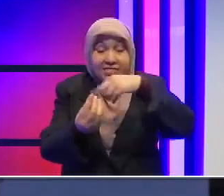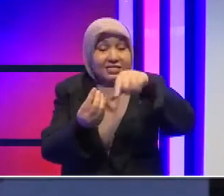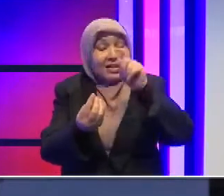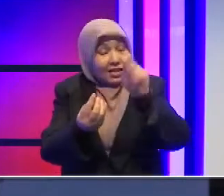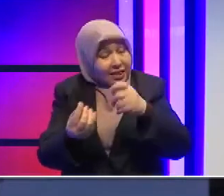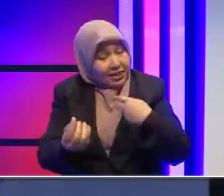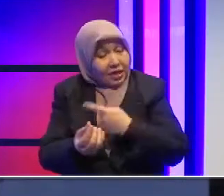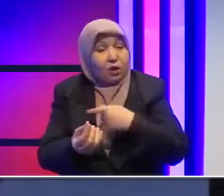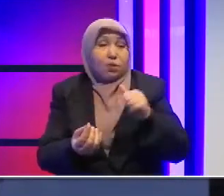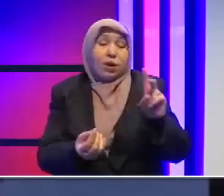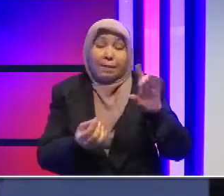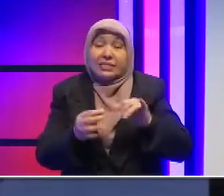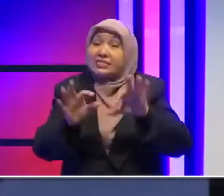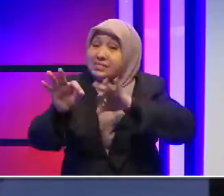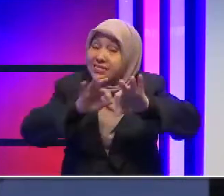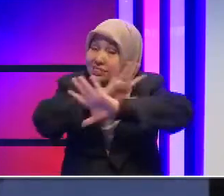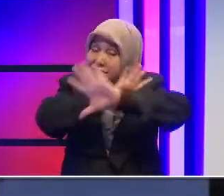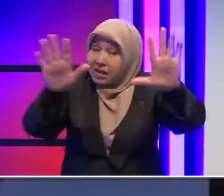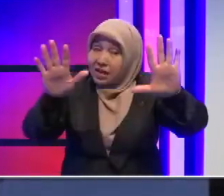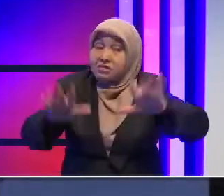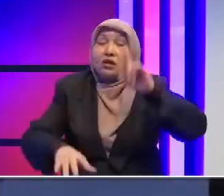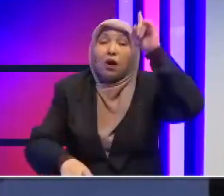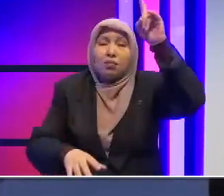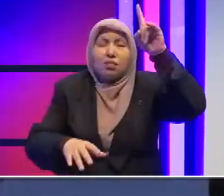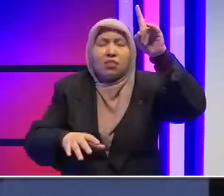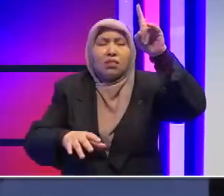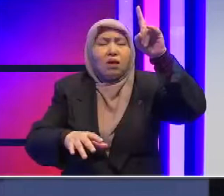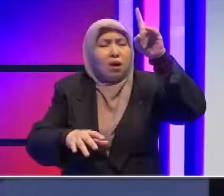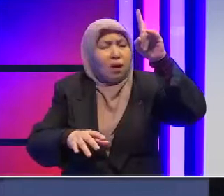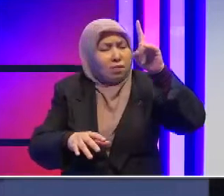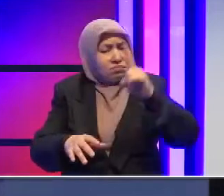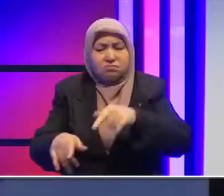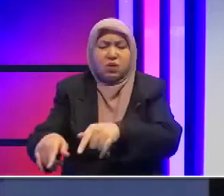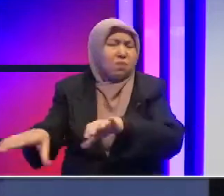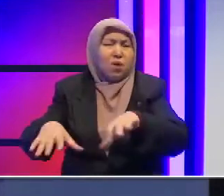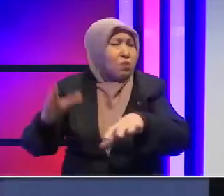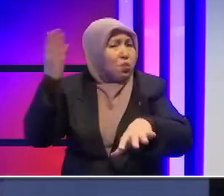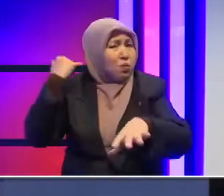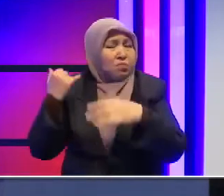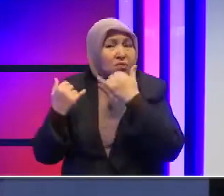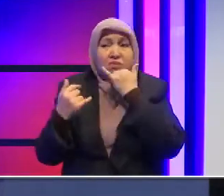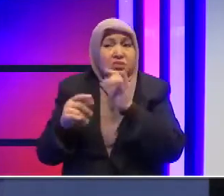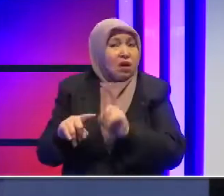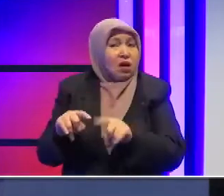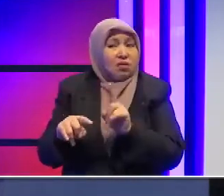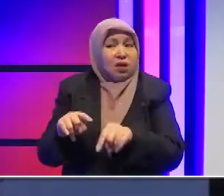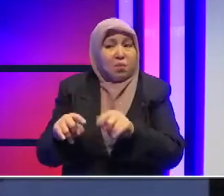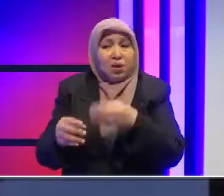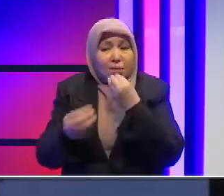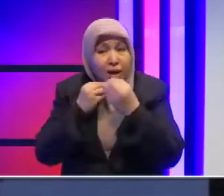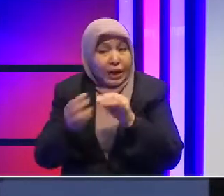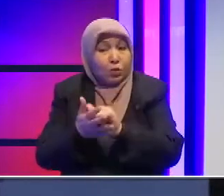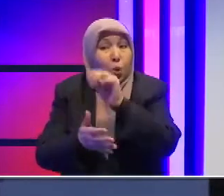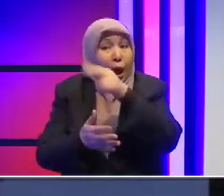tadi ayat 28, jelas menyatakan Allah menyalahi apa yang telah dilakukan ibadah dalam sisi orang masyarakat jahiliah, iaitu